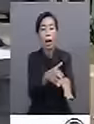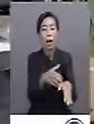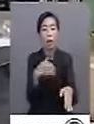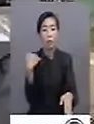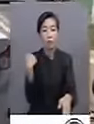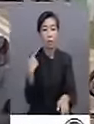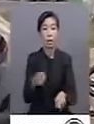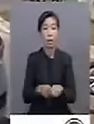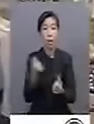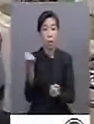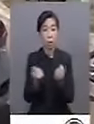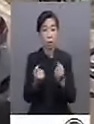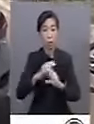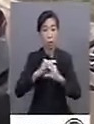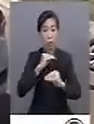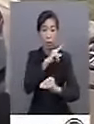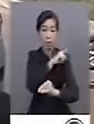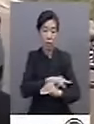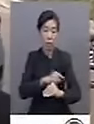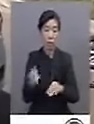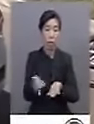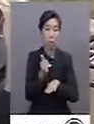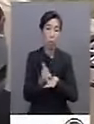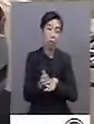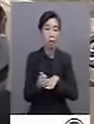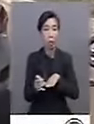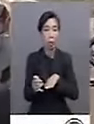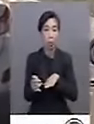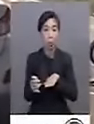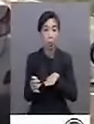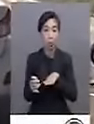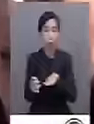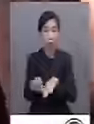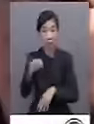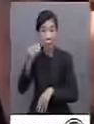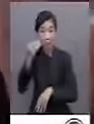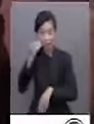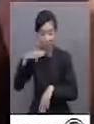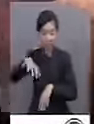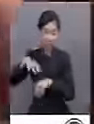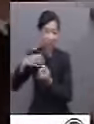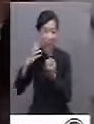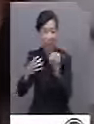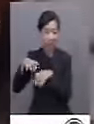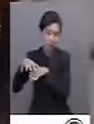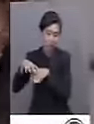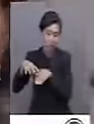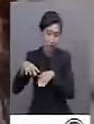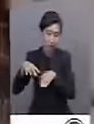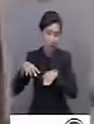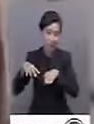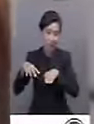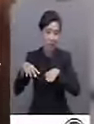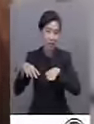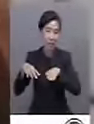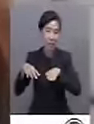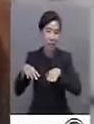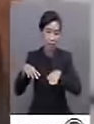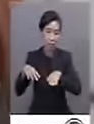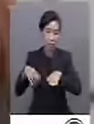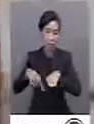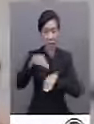นขับรถยนต์ฮะบอกว่าระหว่างขับมาเนี่ยนะฮะออกจากบ้านจะไปทำธุระส่วนตัวในเมืองหนองคายปรากฏว่าวิ่